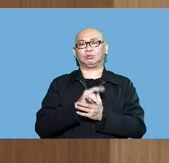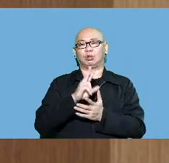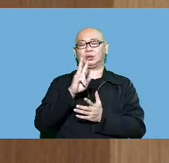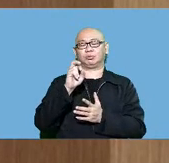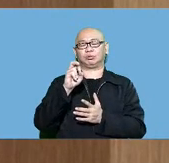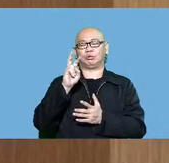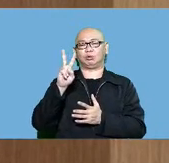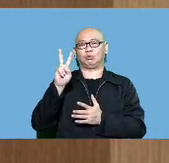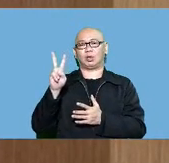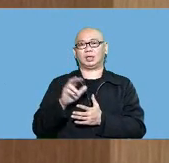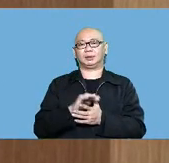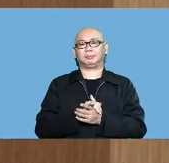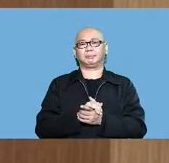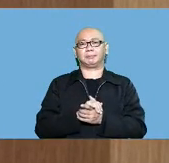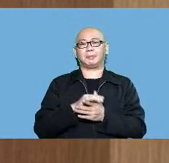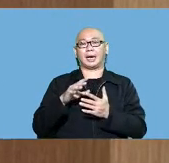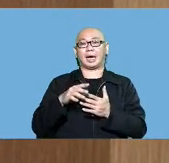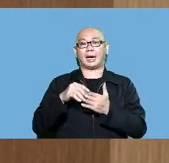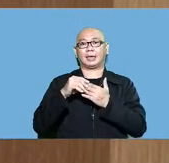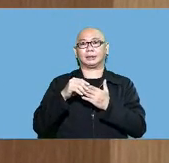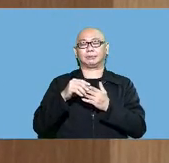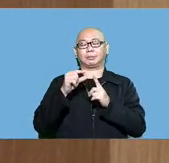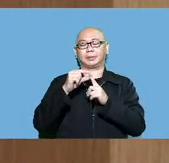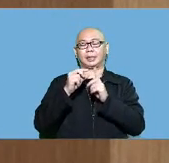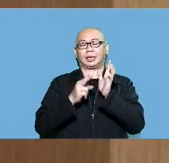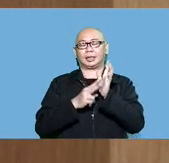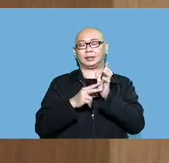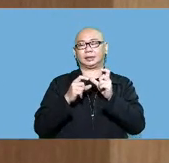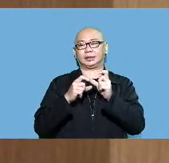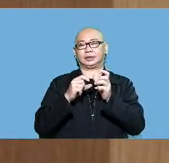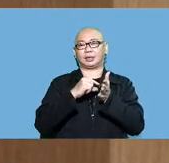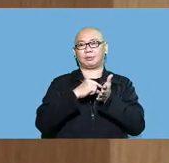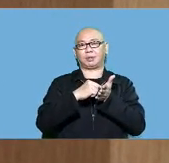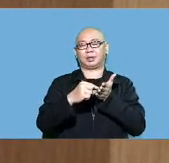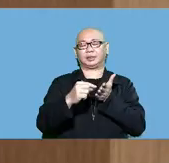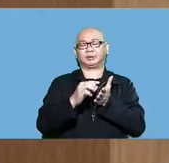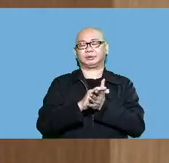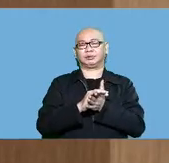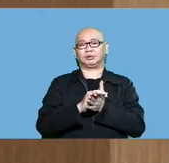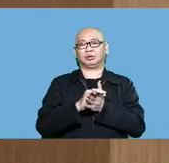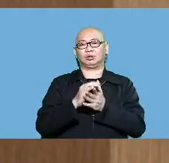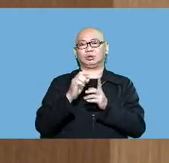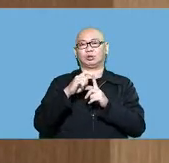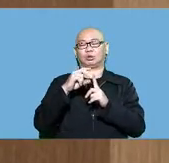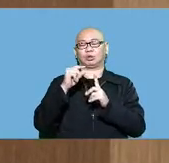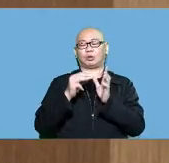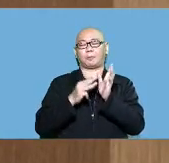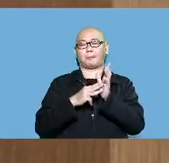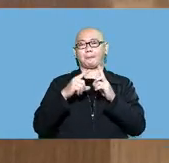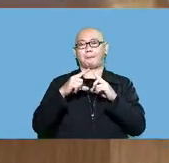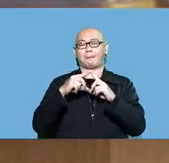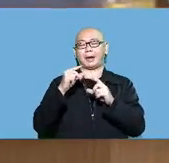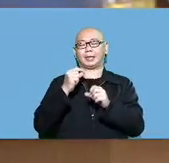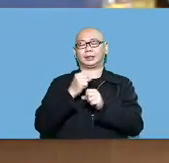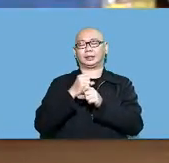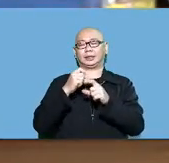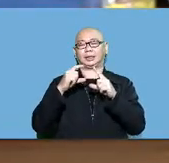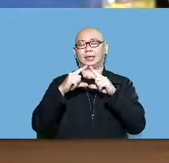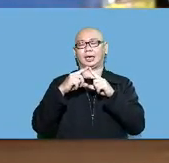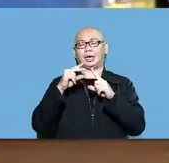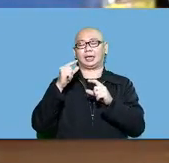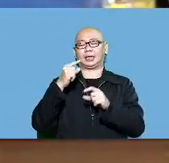November 2022, mengangkat pegawai negeri sipil nama Dr. Margareta Rahyuningsih